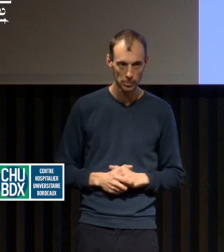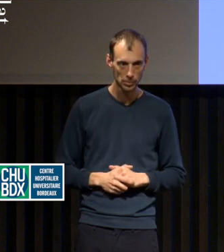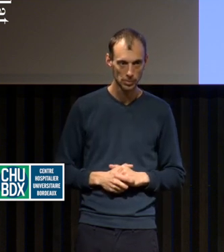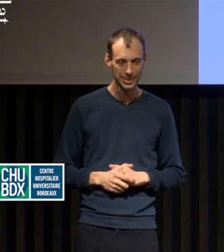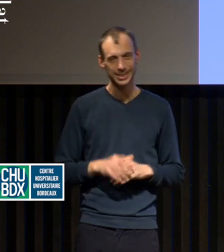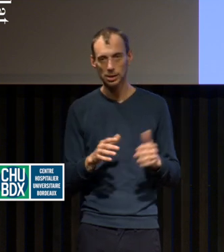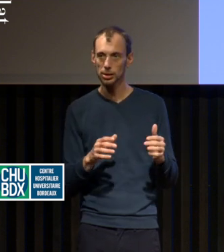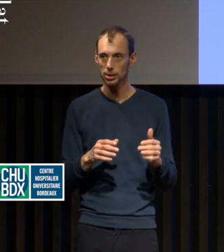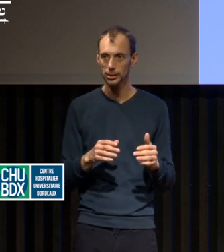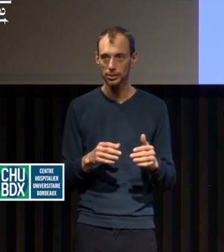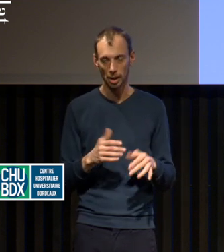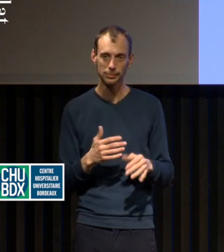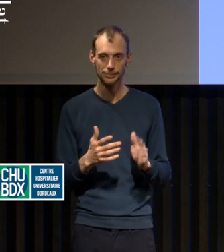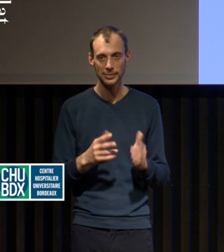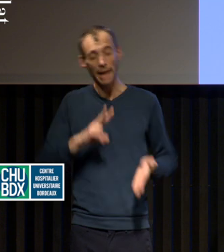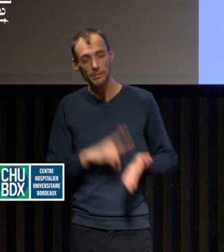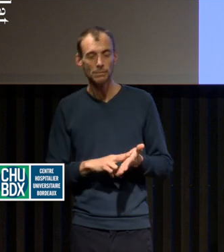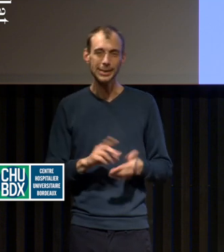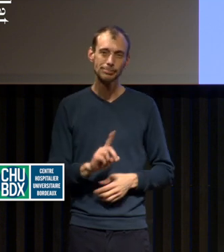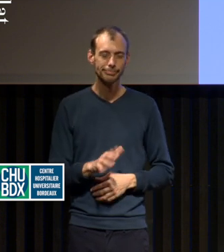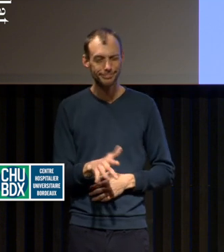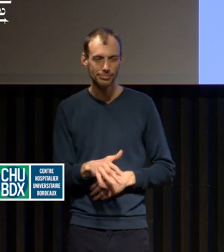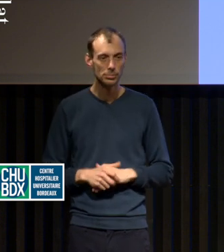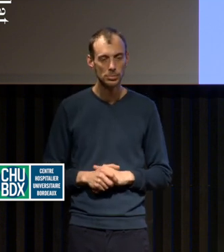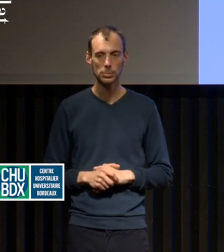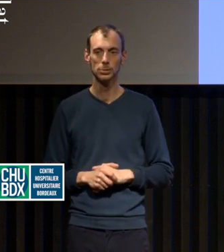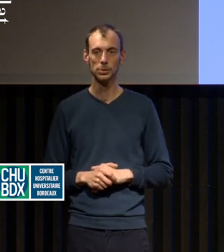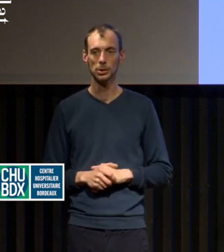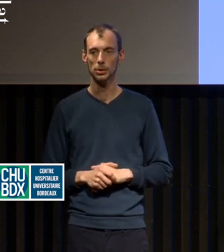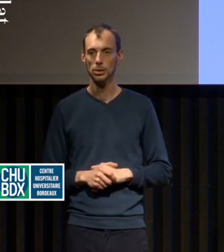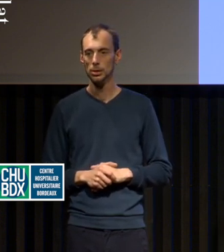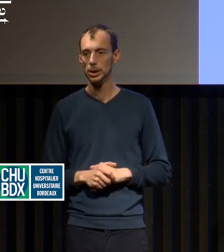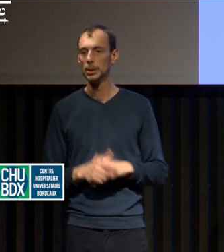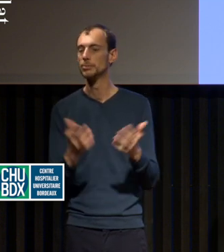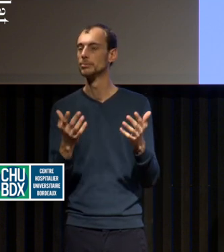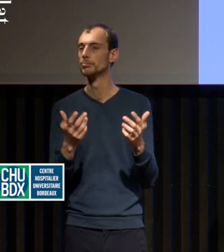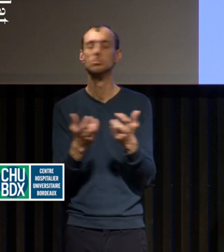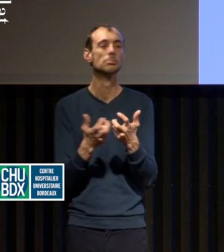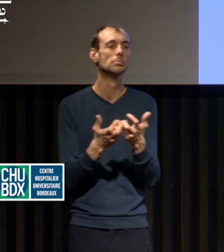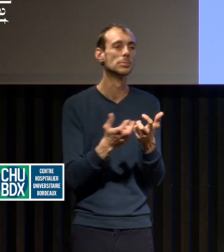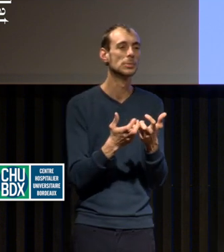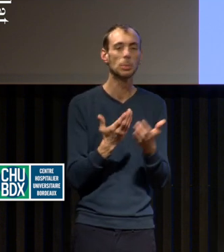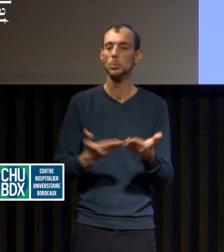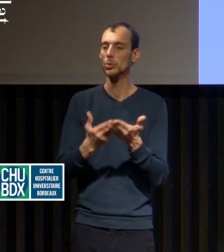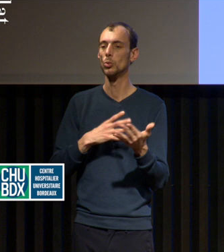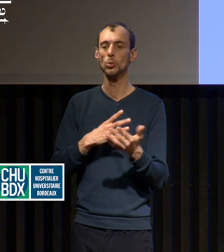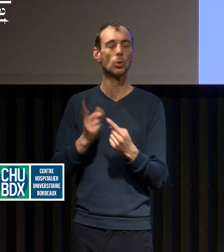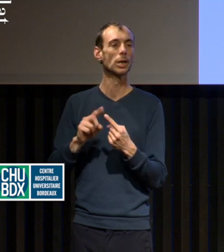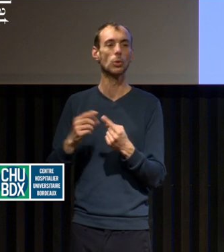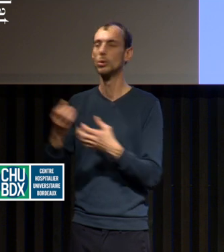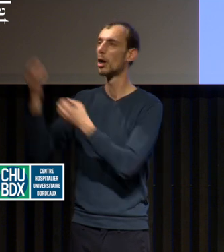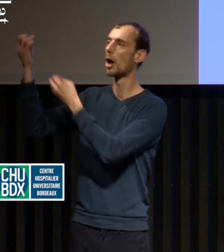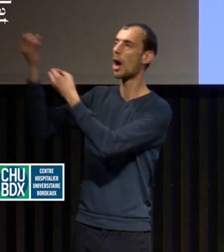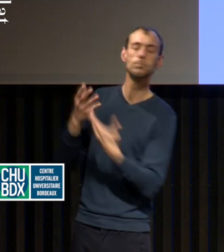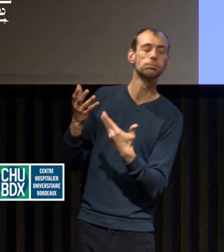Ce n'est pas tout à fait exact. Mais, par exemple, s'il se passe quelque chose qui va modifier, bouleverser le microbiote, exemple, une